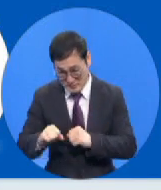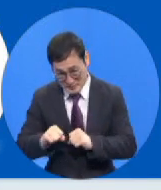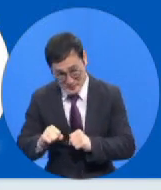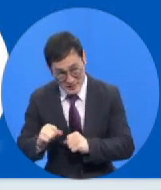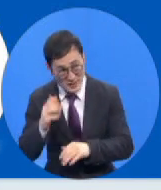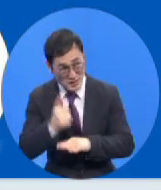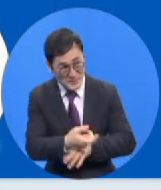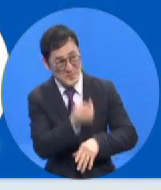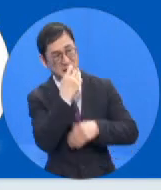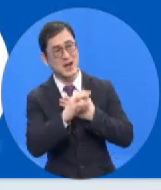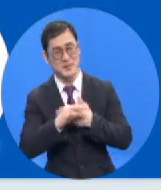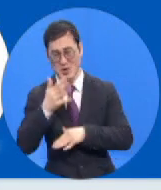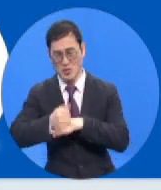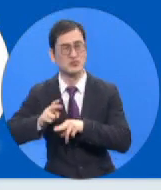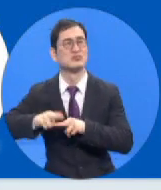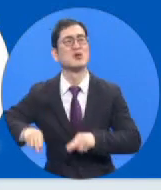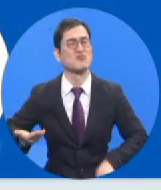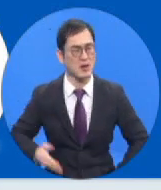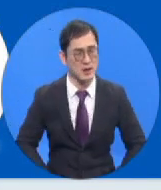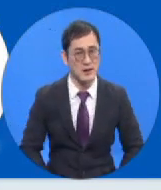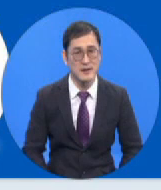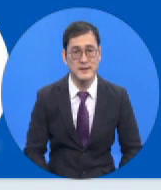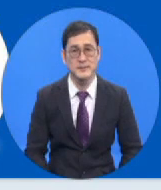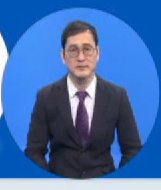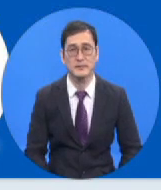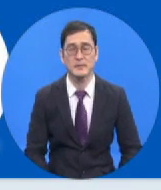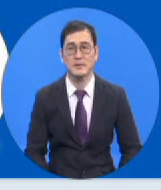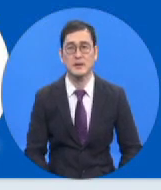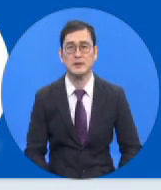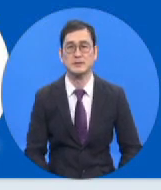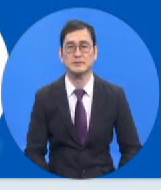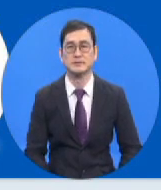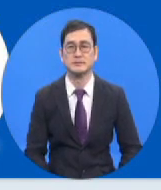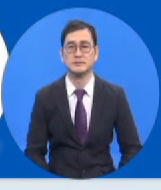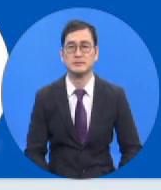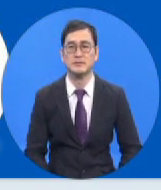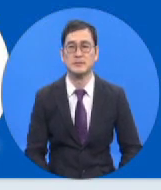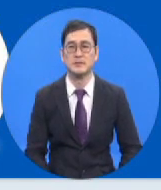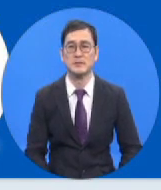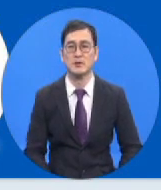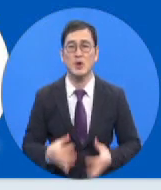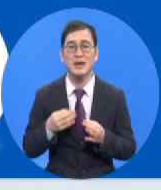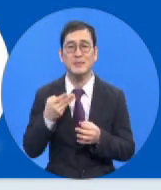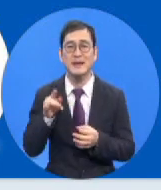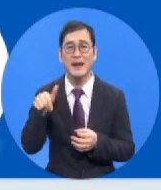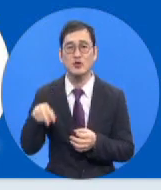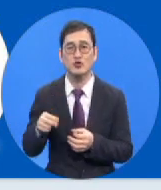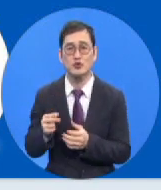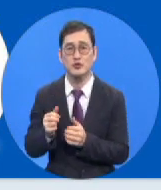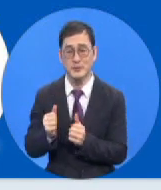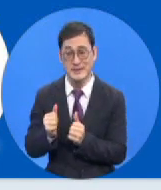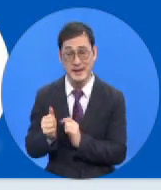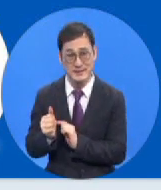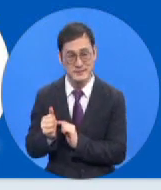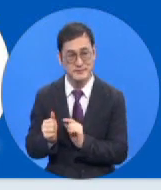했고요. 김태규 부산지법 부장판사는 불법 출금은 미친